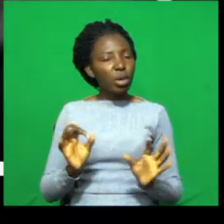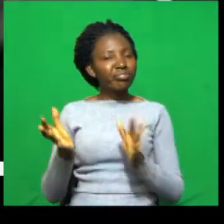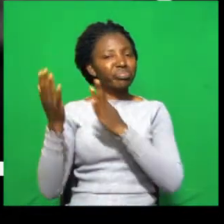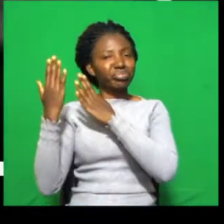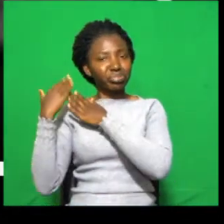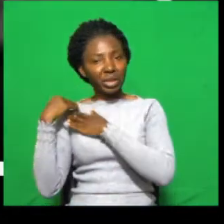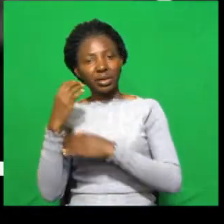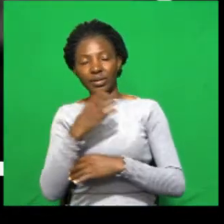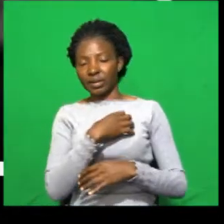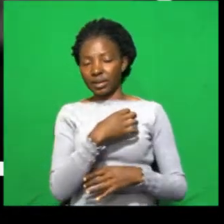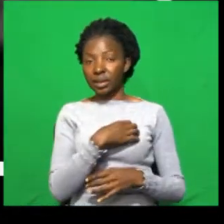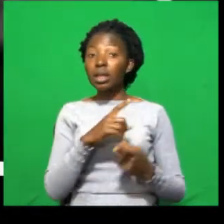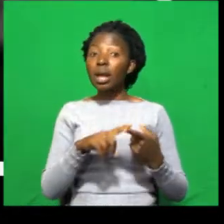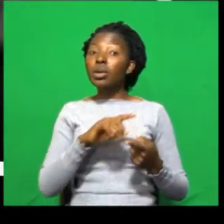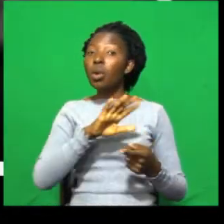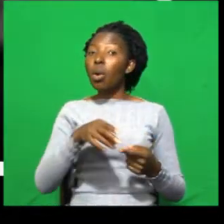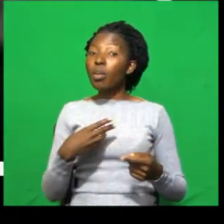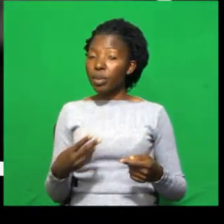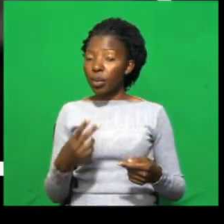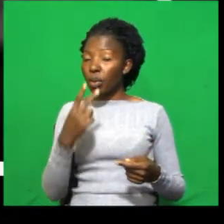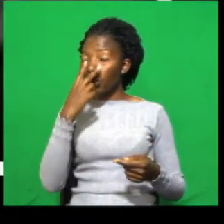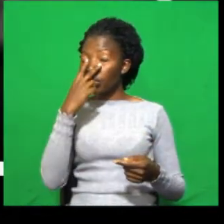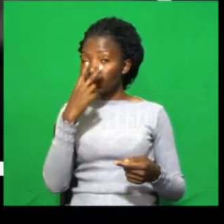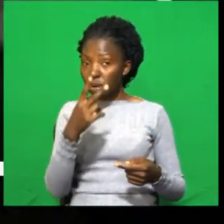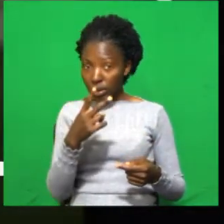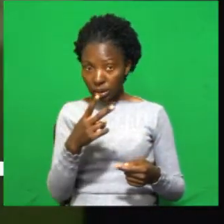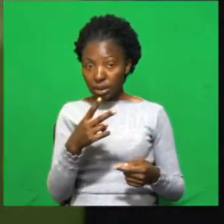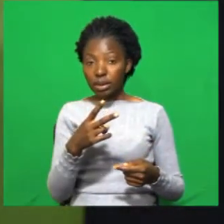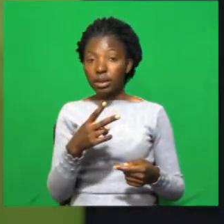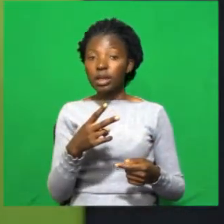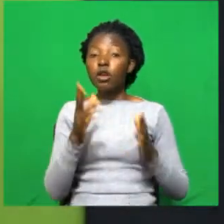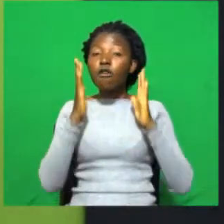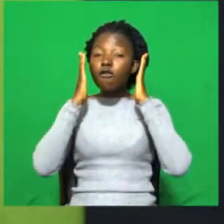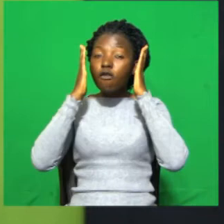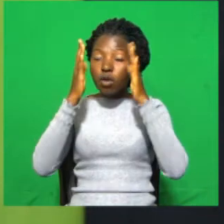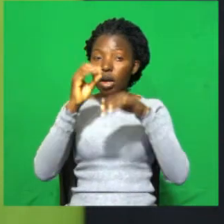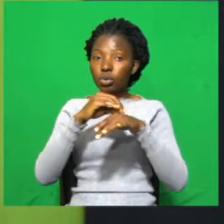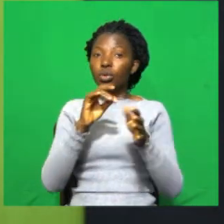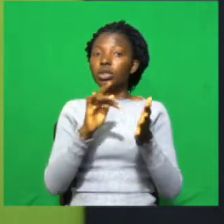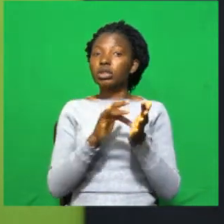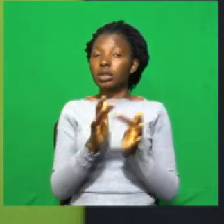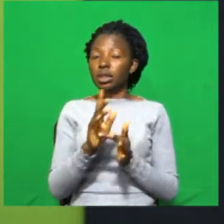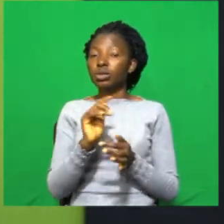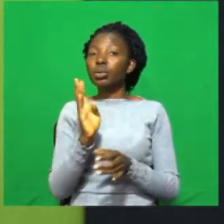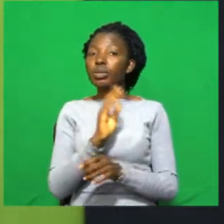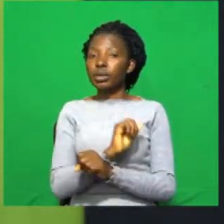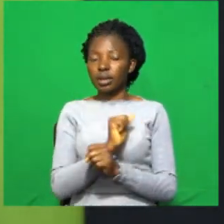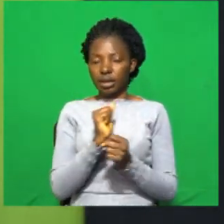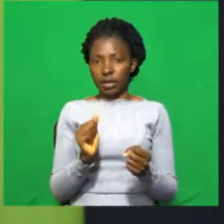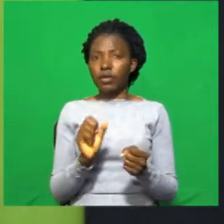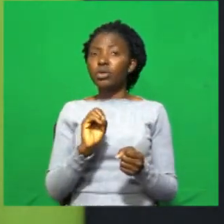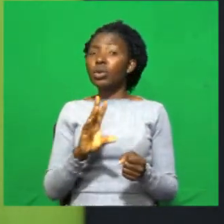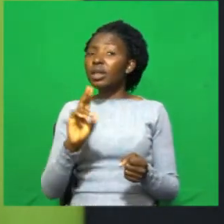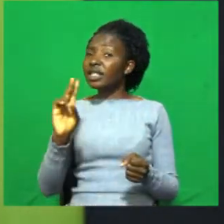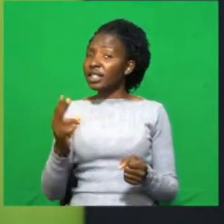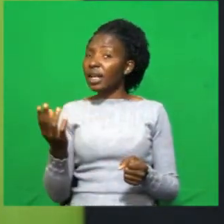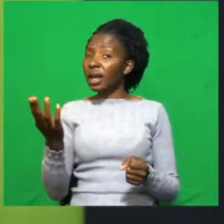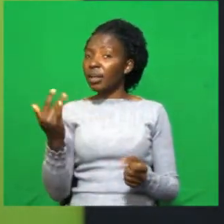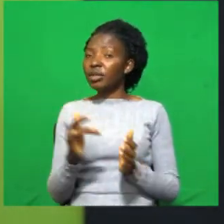zvivi naivo vanomutarira kuti avaponese. Saka second coming of Christ